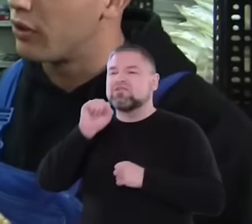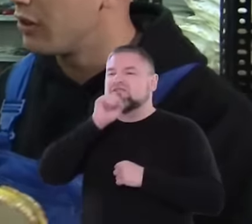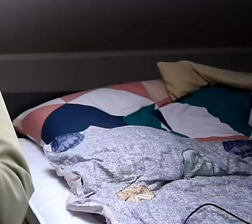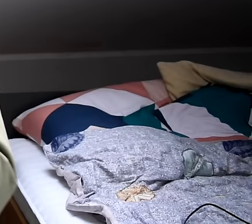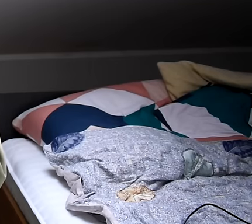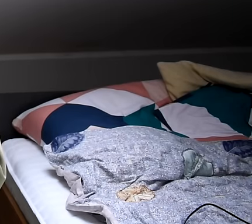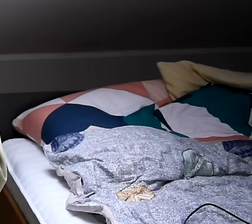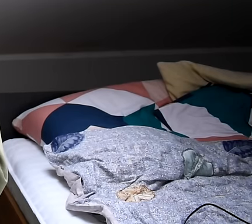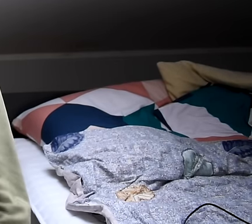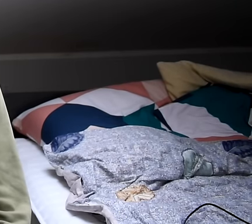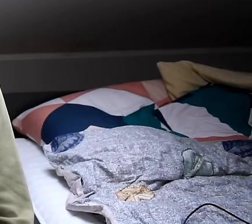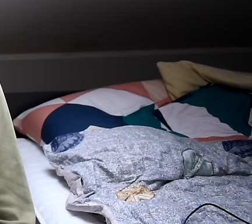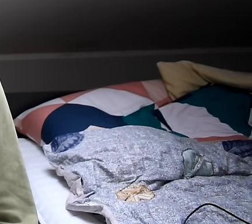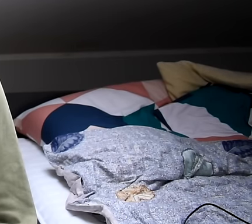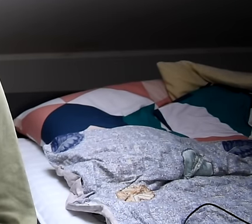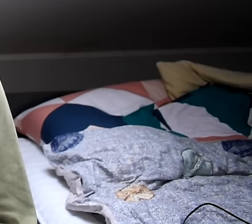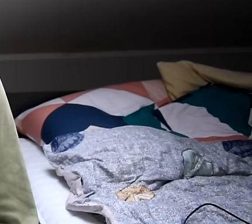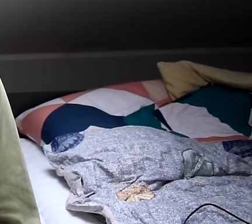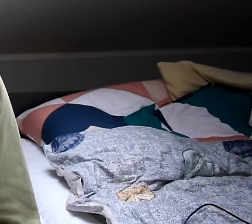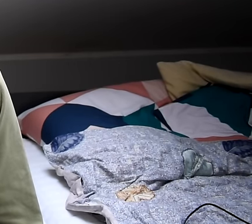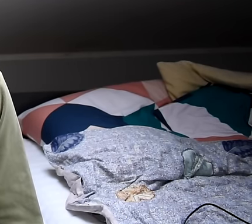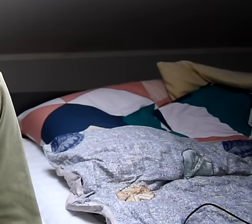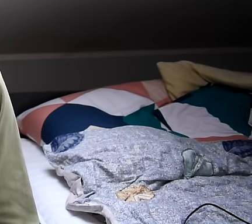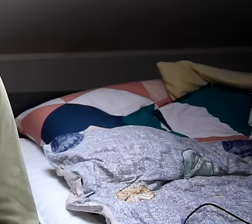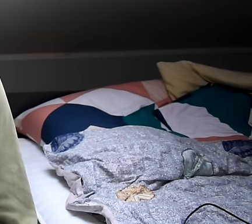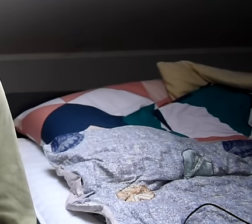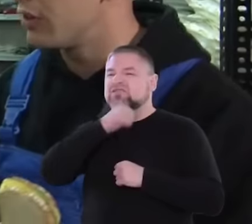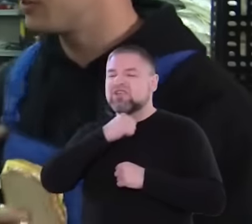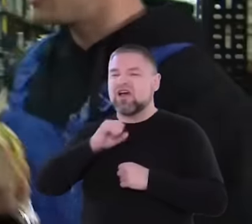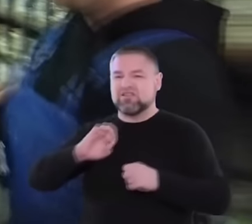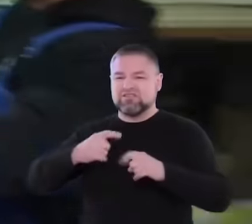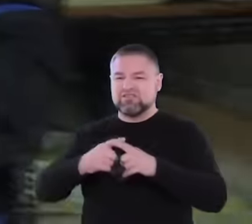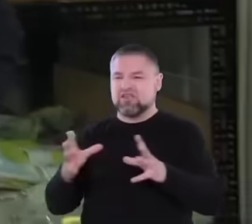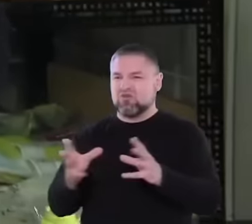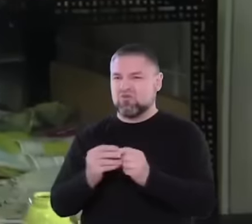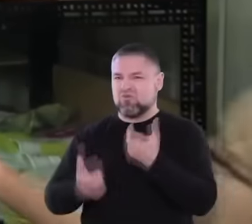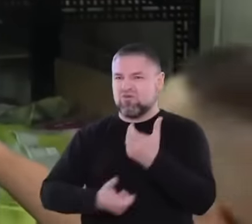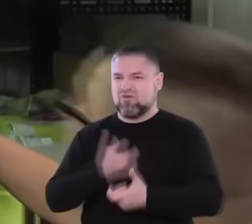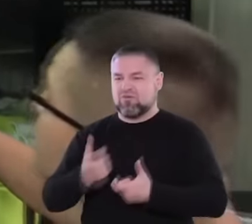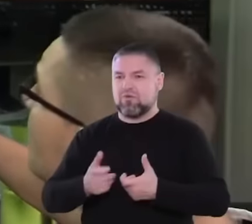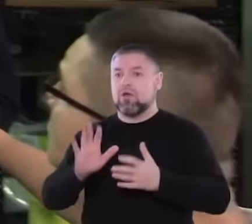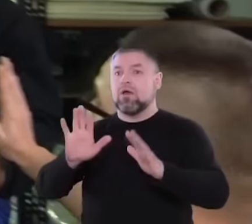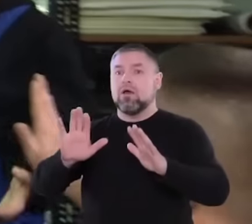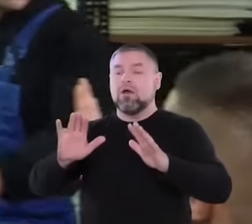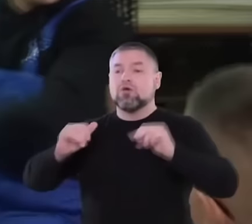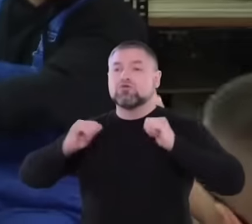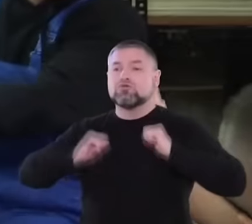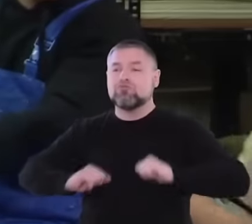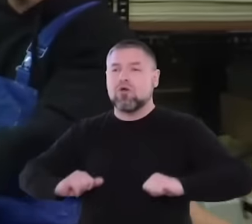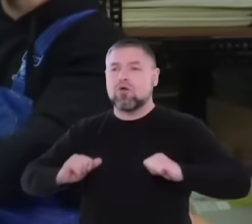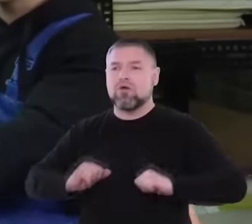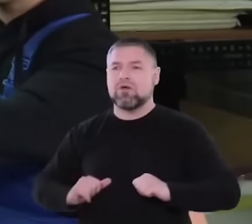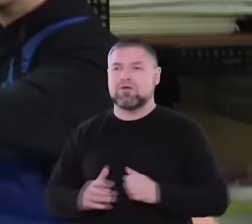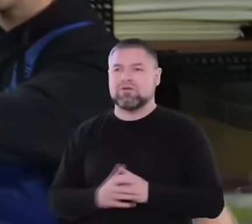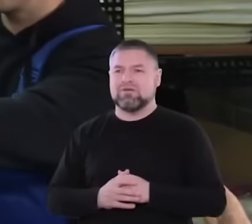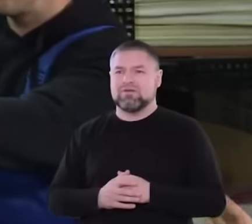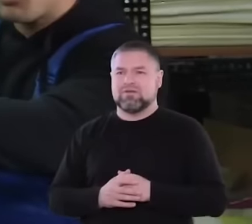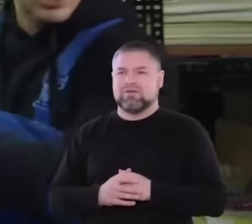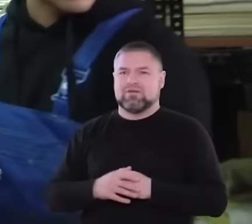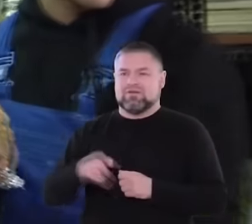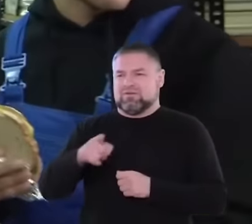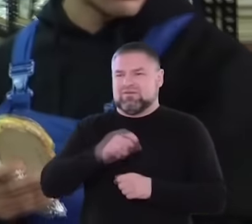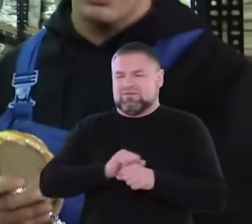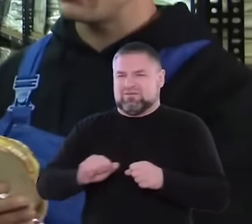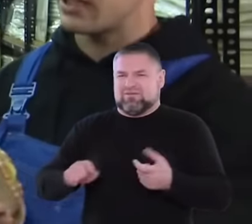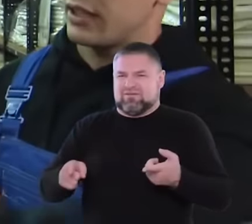stare próchno. Nie no, zresztą nie to obchodzi, z kim on chodzi. Zamknij się. Spokojnie, spokojnie, spokojnie, panowie. No co, to jakiś jest